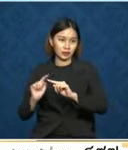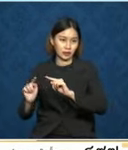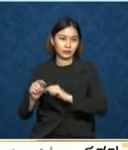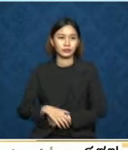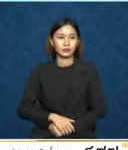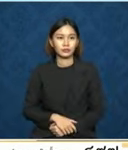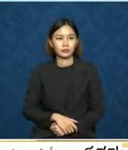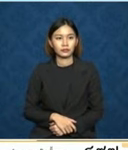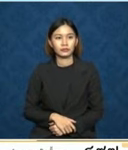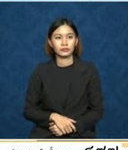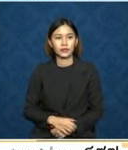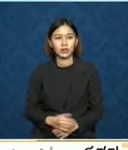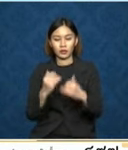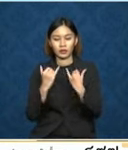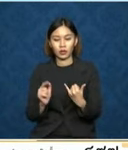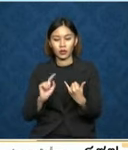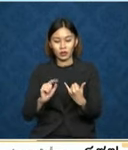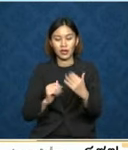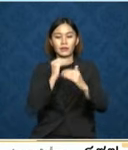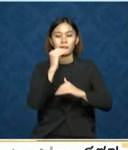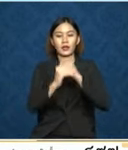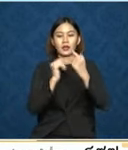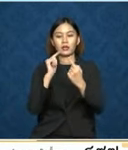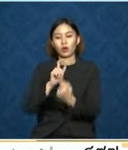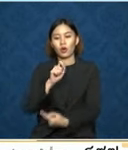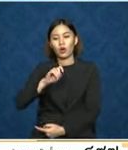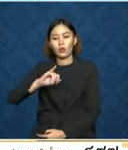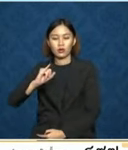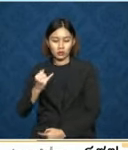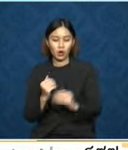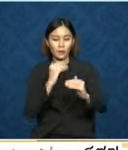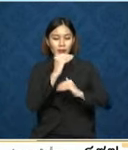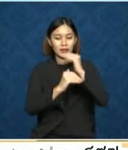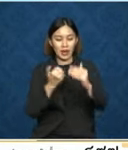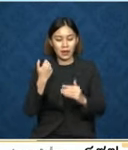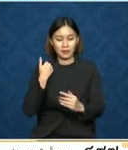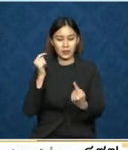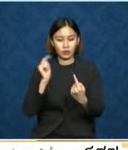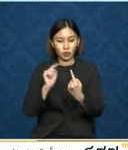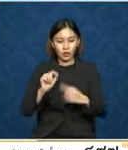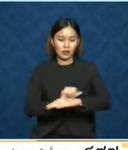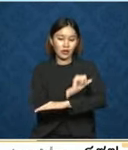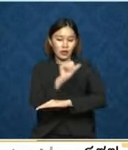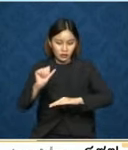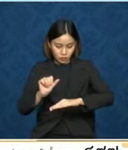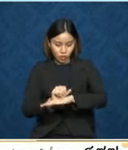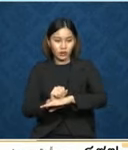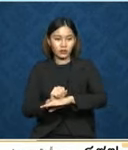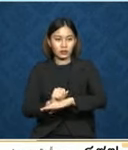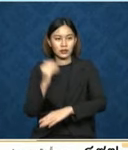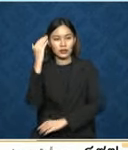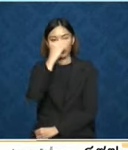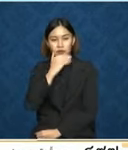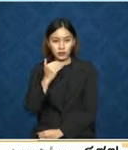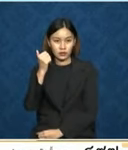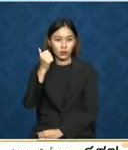กว้านพะเยาปัจจุบันได้รับการพัฒนาจากองค์การบริหารส่วนจังหวัดพิจิตรให้เป็นสวนสาธารณะขนาดใหญ่ที่สวย